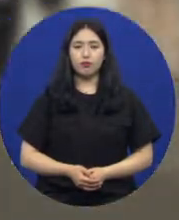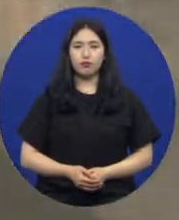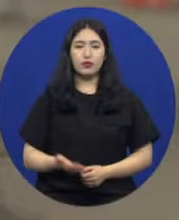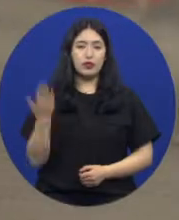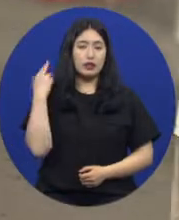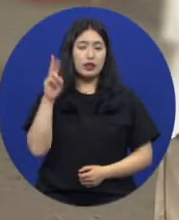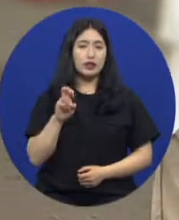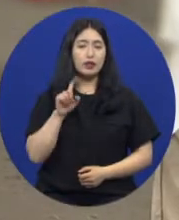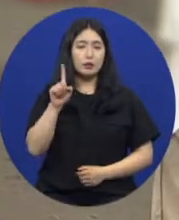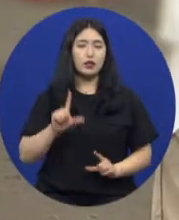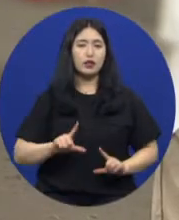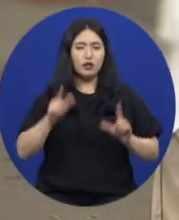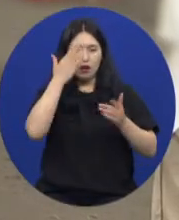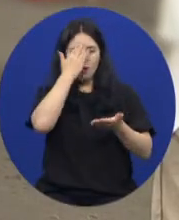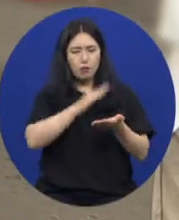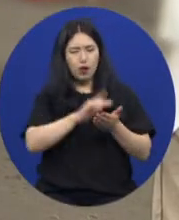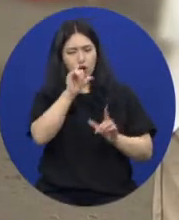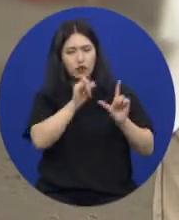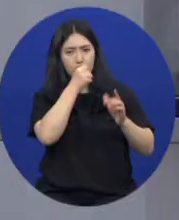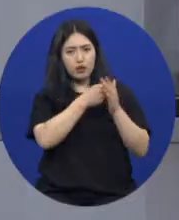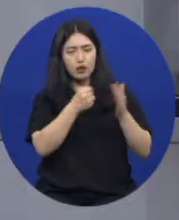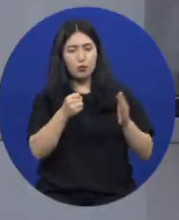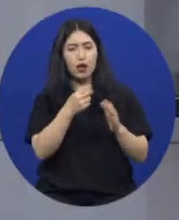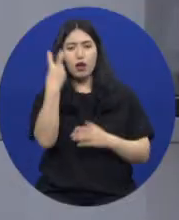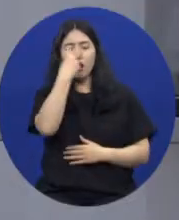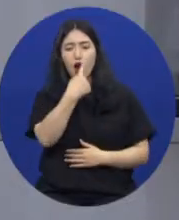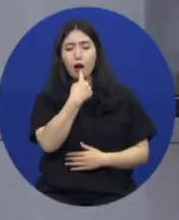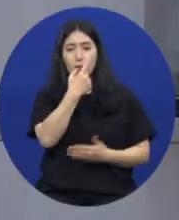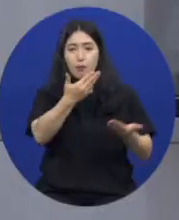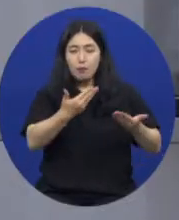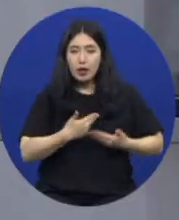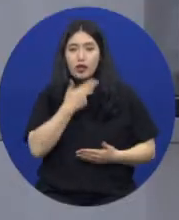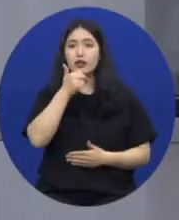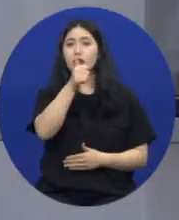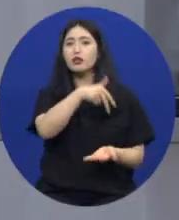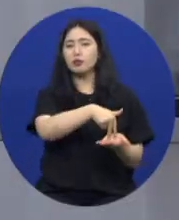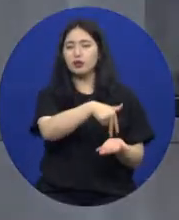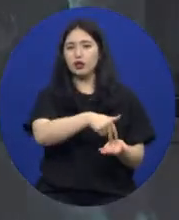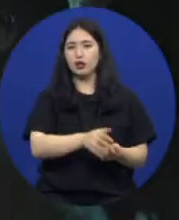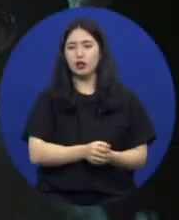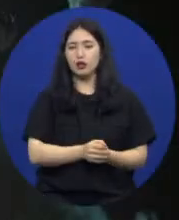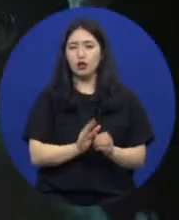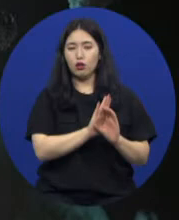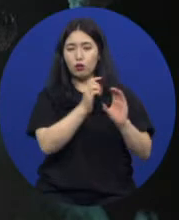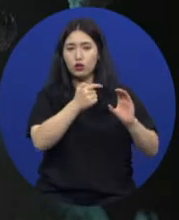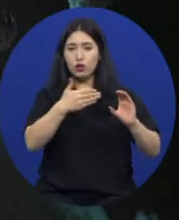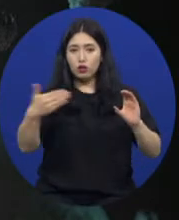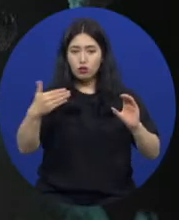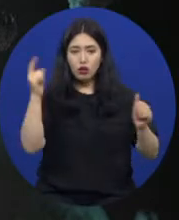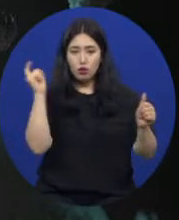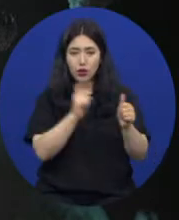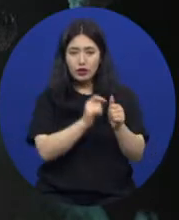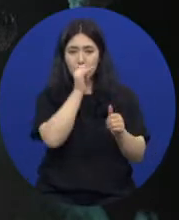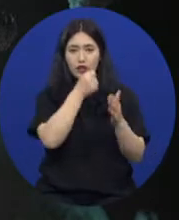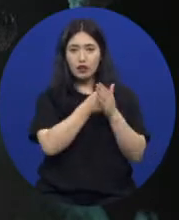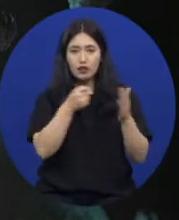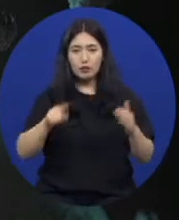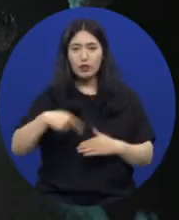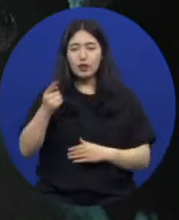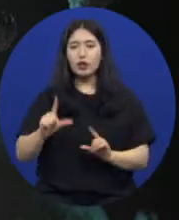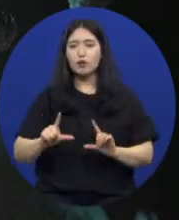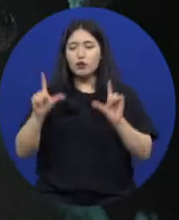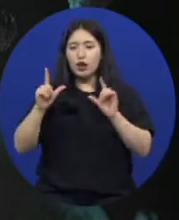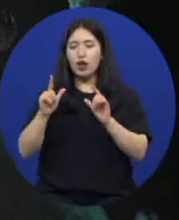지난 21일 발열 증상으로 코로나19 진단검사를 받았던 A씨. 코로나19에 확진되면서 이튿날